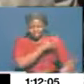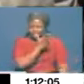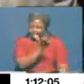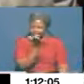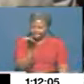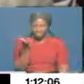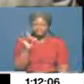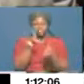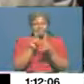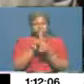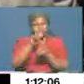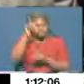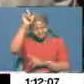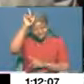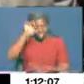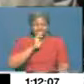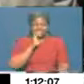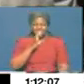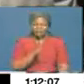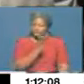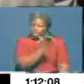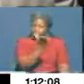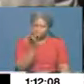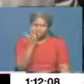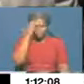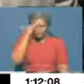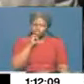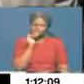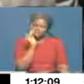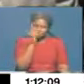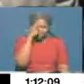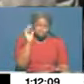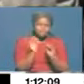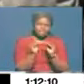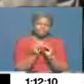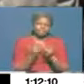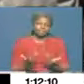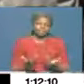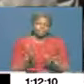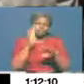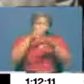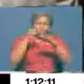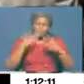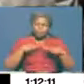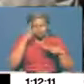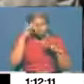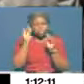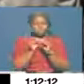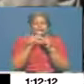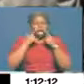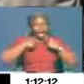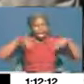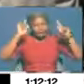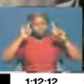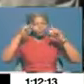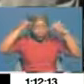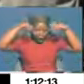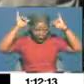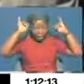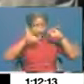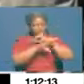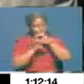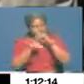wa vijiji wako, mbona hawawezi kuitisha hata mkutano waseme ya kwamba ng'ombe zinaibiwa, tunataka tujue ni wakina nani?